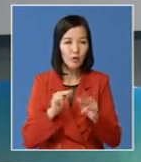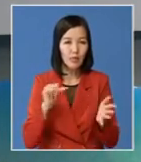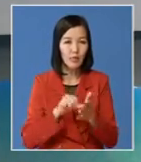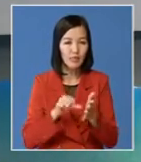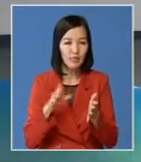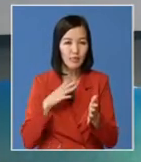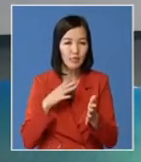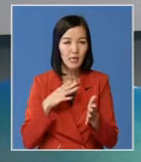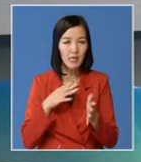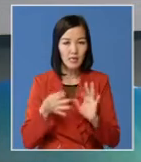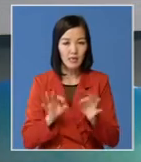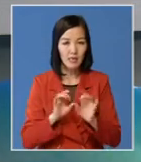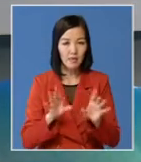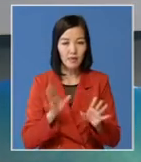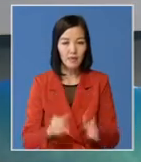қатысып бақтарын сынады.